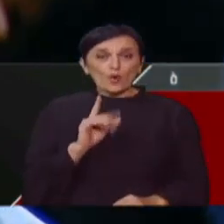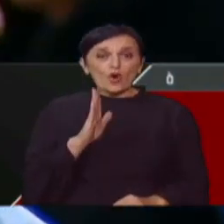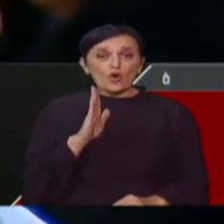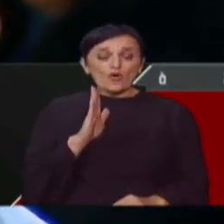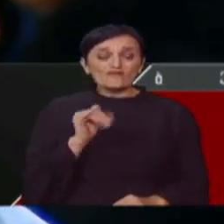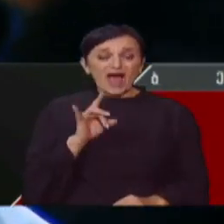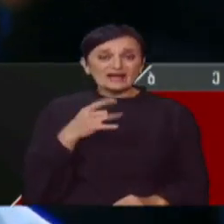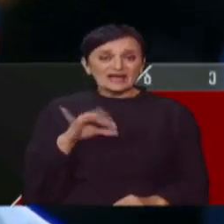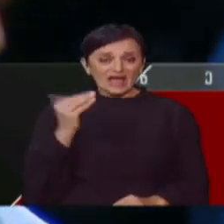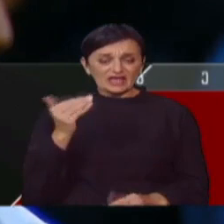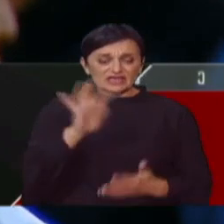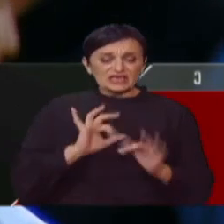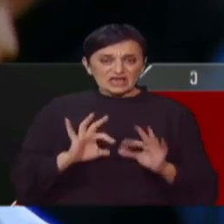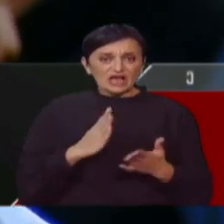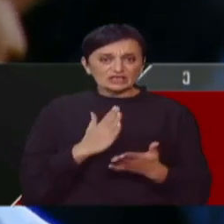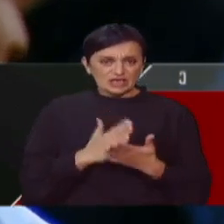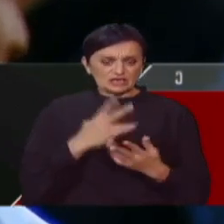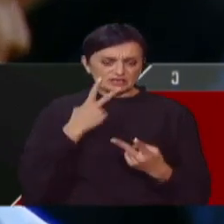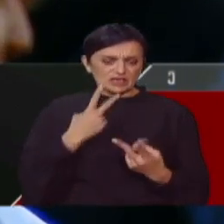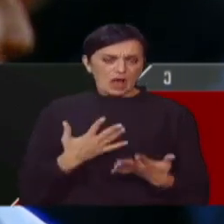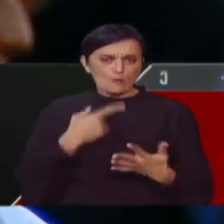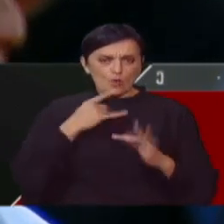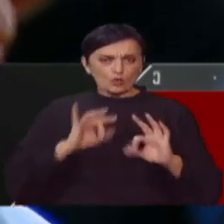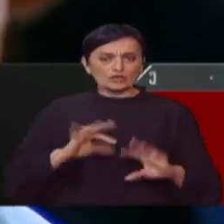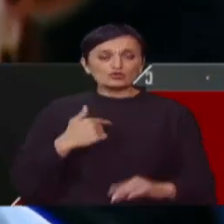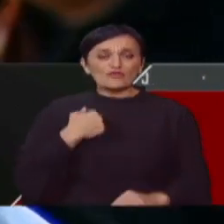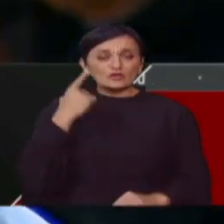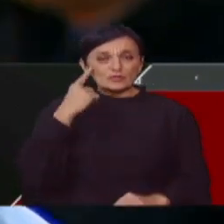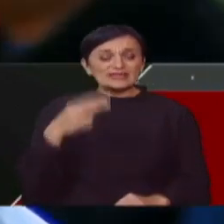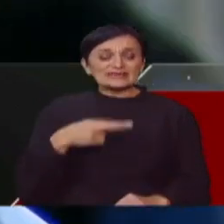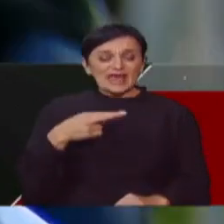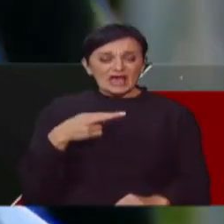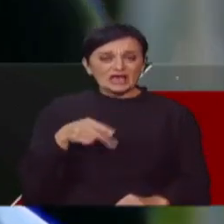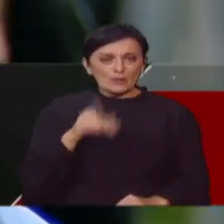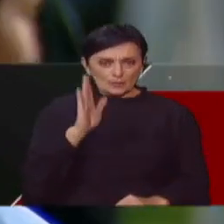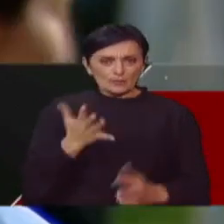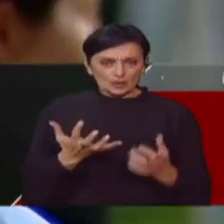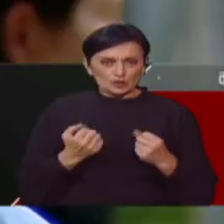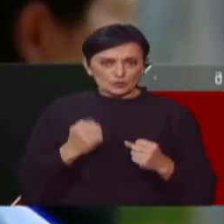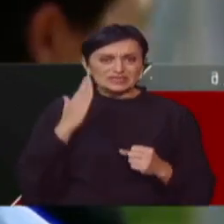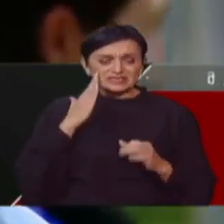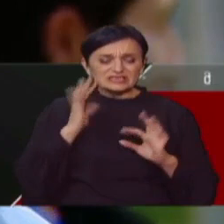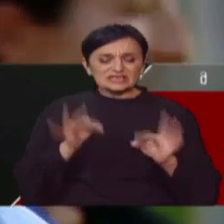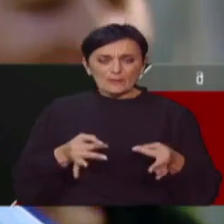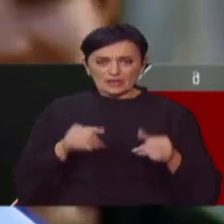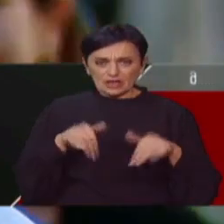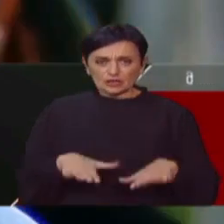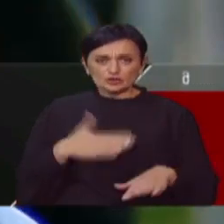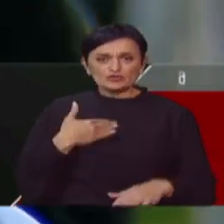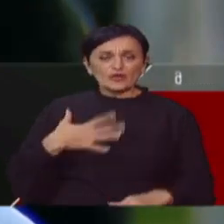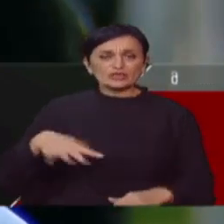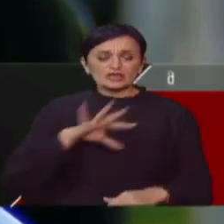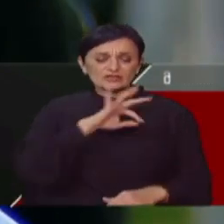ვარჰეისის განცხადებაც არის ამის გამოხატულება. Ჩვენ ვფიქრობთ, რომ დეკემბერში იქნება მიღებული სამართლიანი გადაწყვეტილება ჩვენი